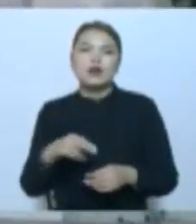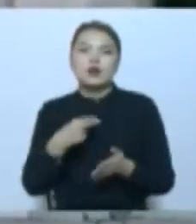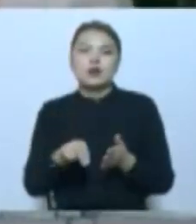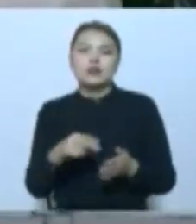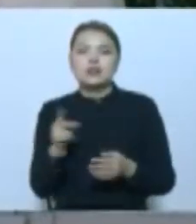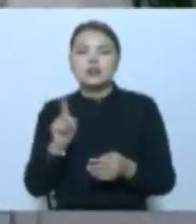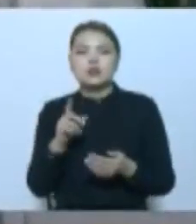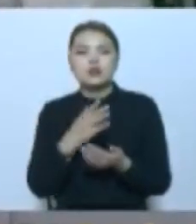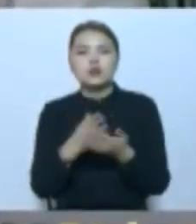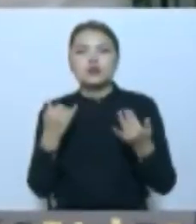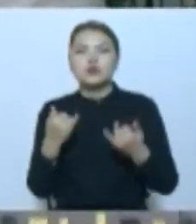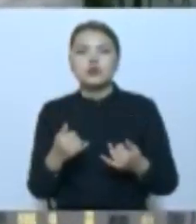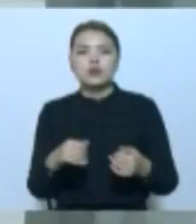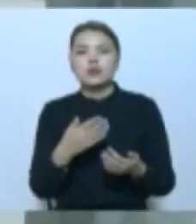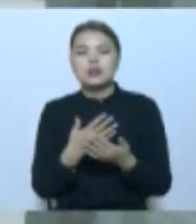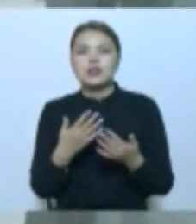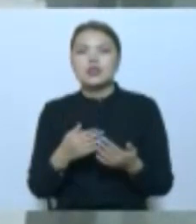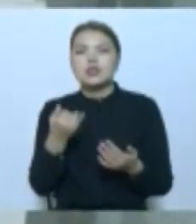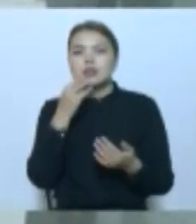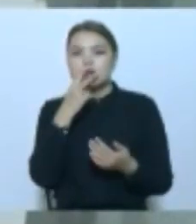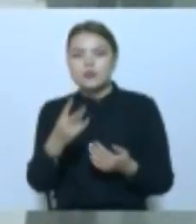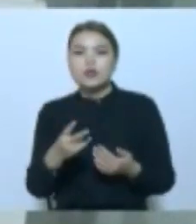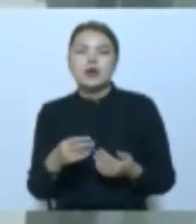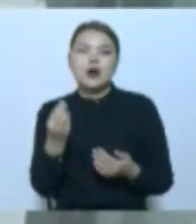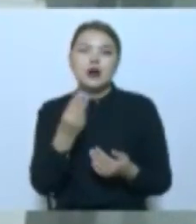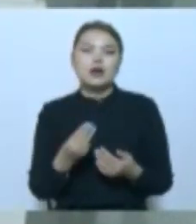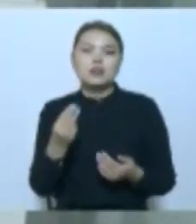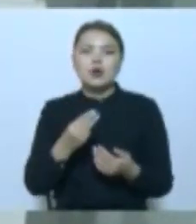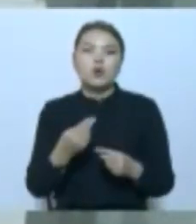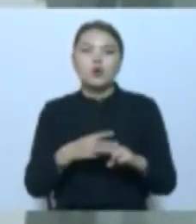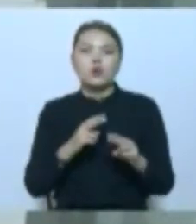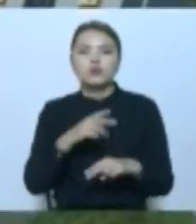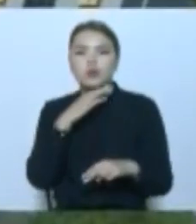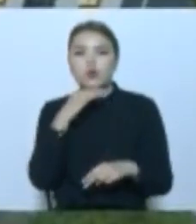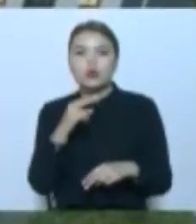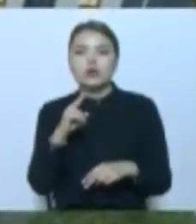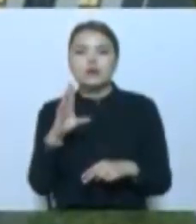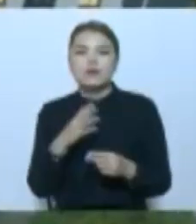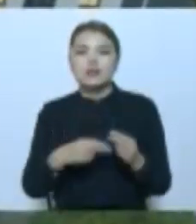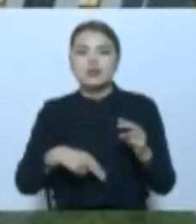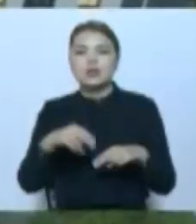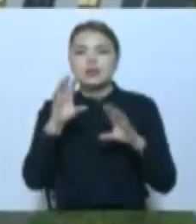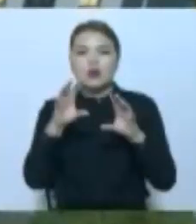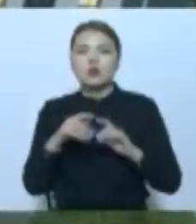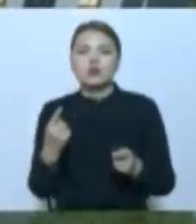сомнению потенциальных покупателей жилья обоснованы Актау в лидеров по количеству незаконного